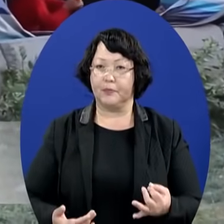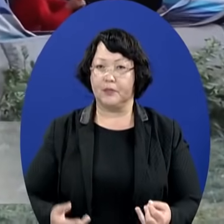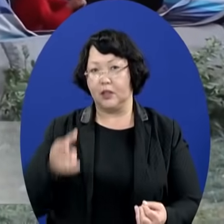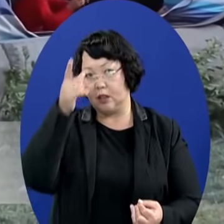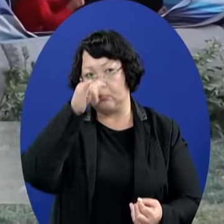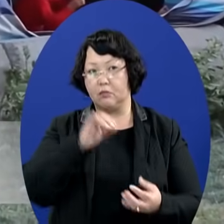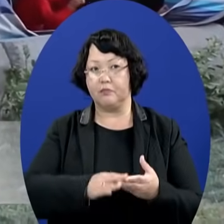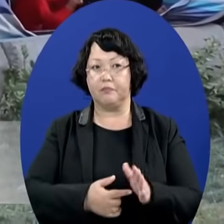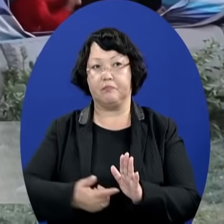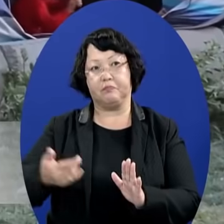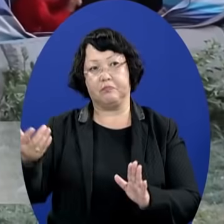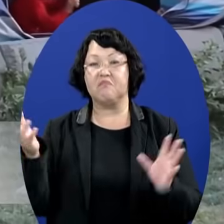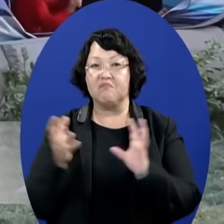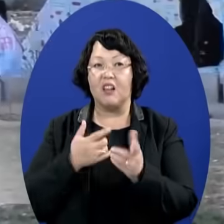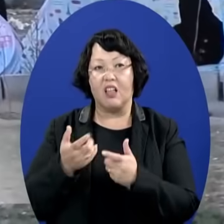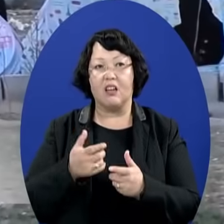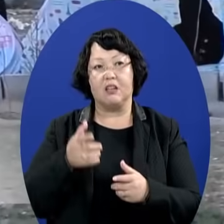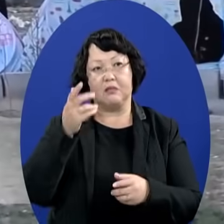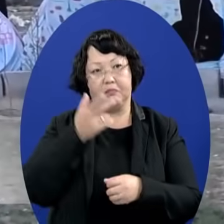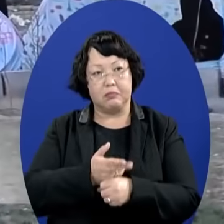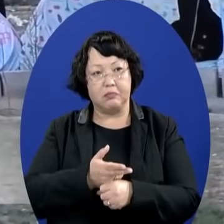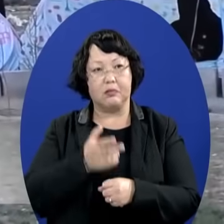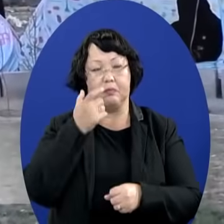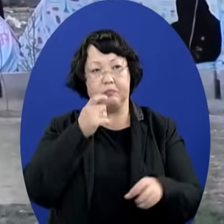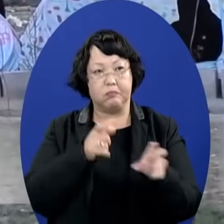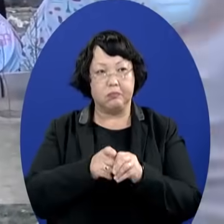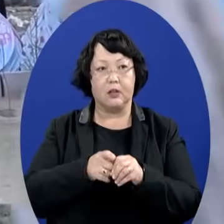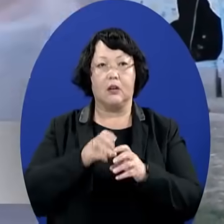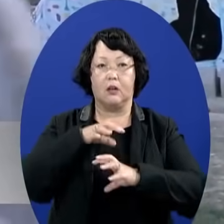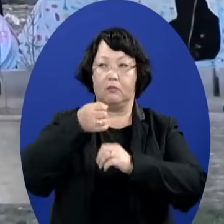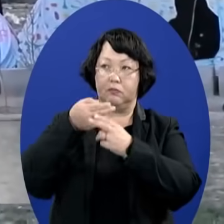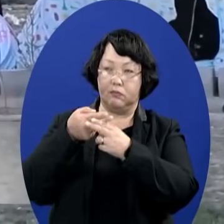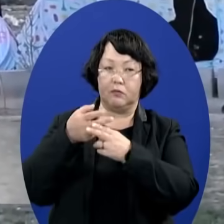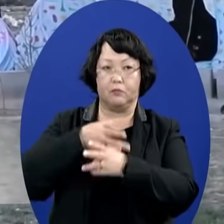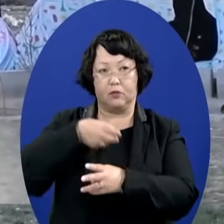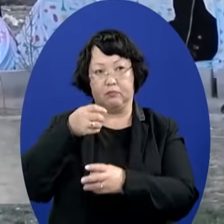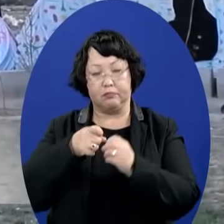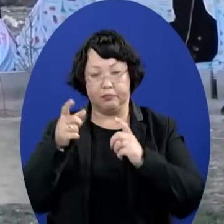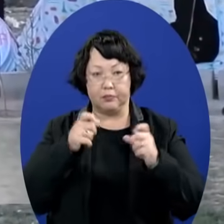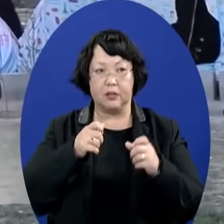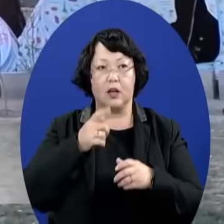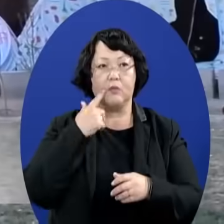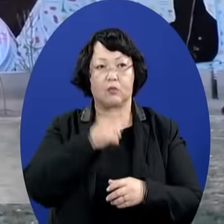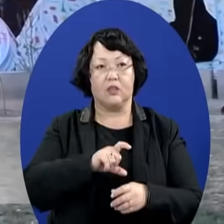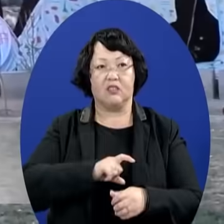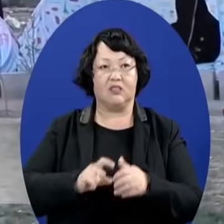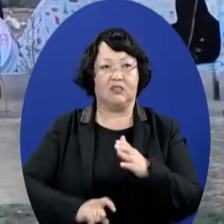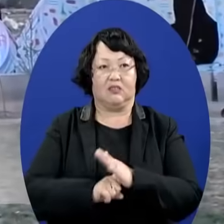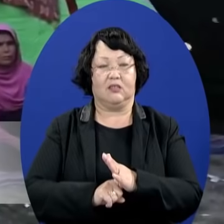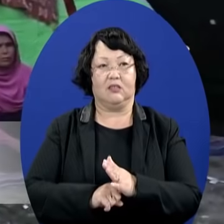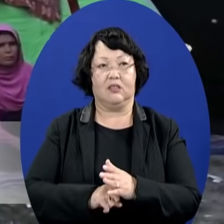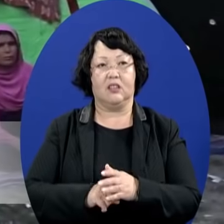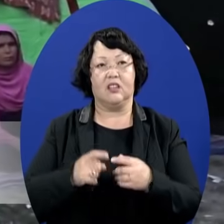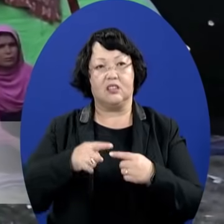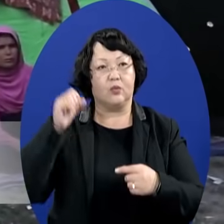энд гэрчүүдийн мэдүүлэг, зураг, бичлэг, хиймэл дагуулуудаас авсан зургуудыг хавсарган, эмэгтэйчүүдийн эрхийг хязгаарлсан,